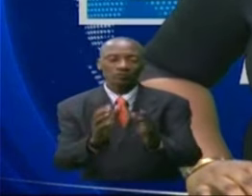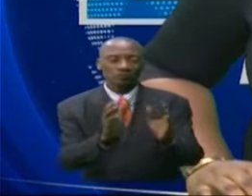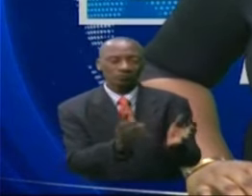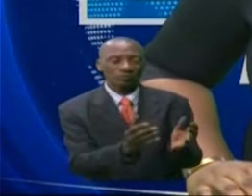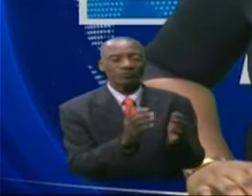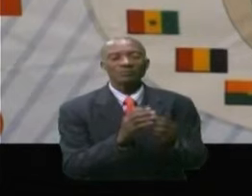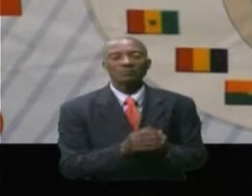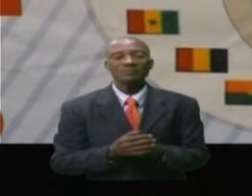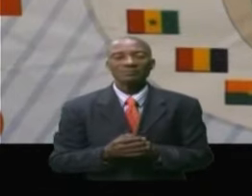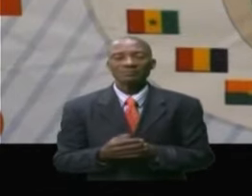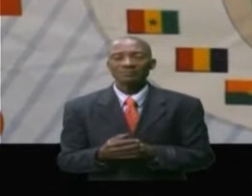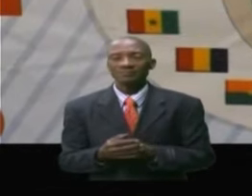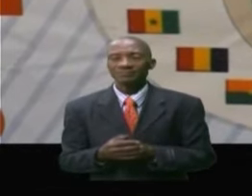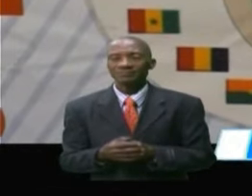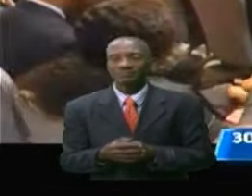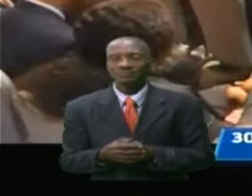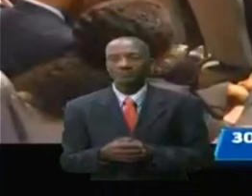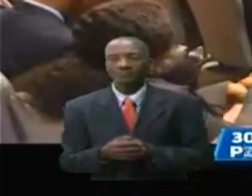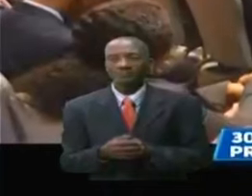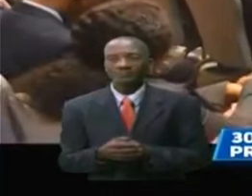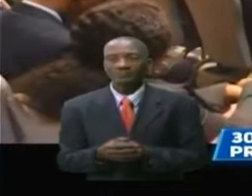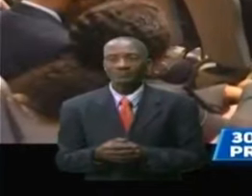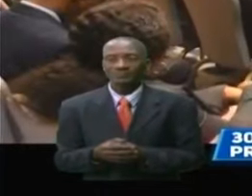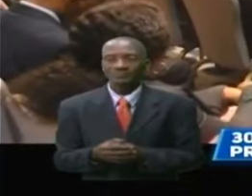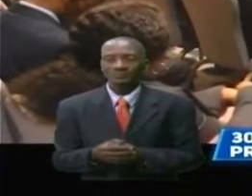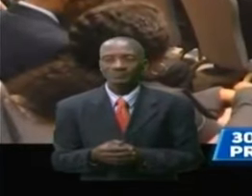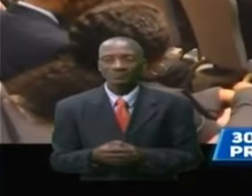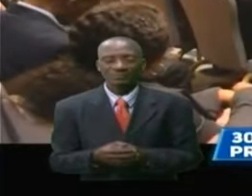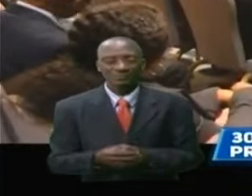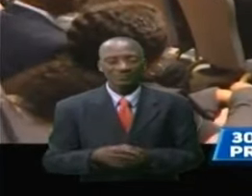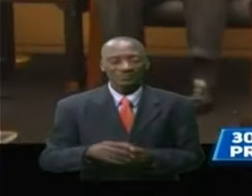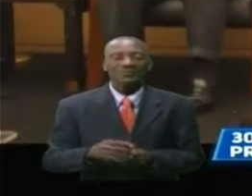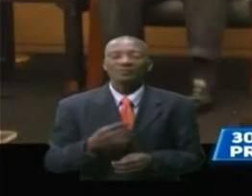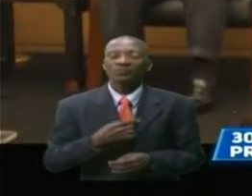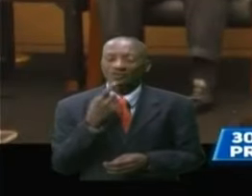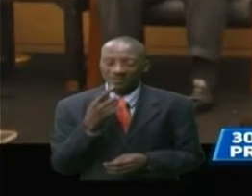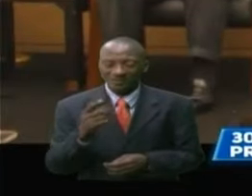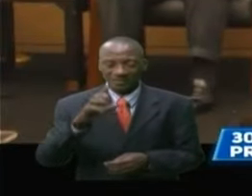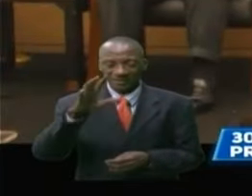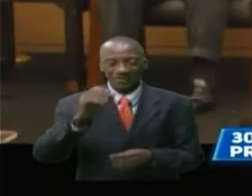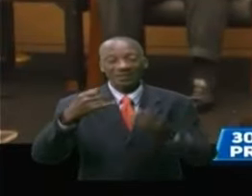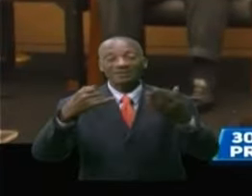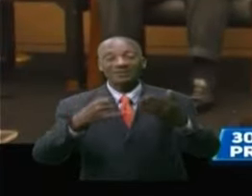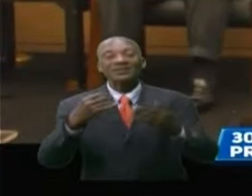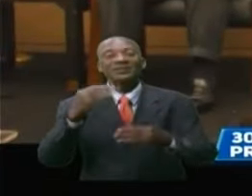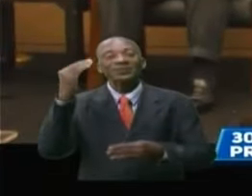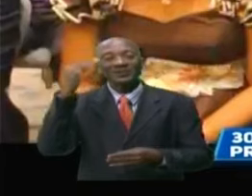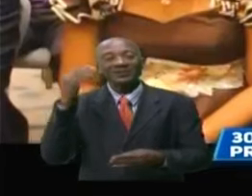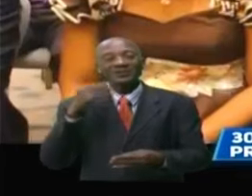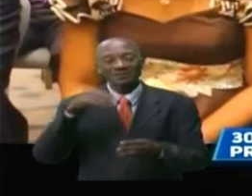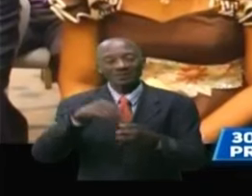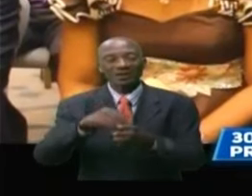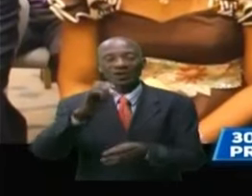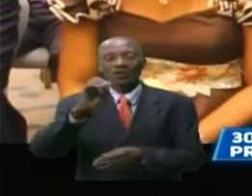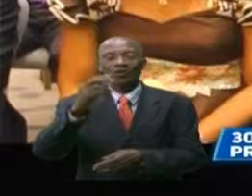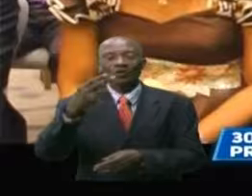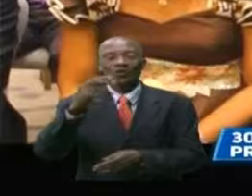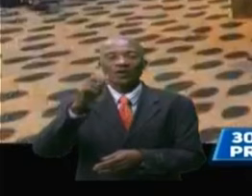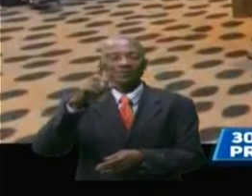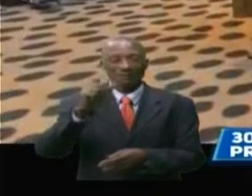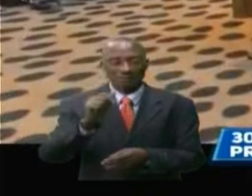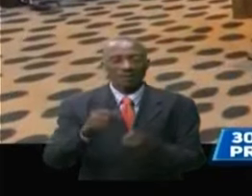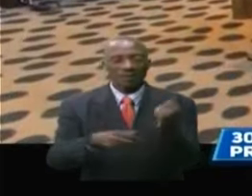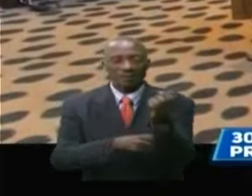reportage. C'est après l'ouverture officielle de la 56e session des ministres de l'OADA que les experts ont